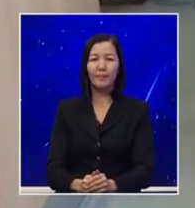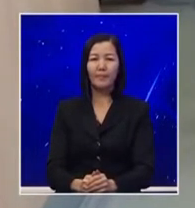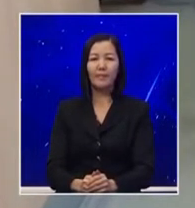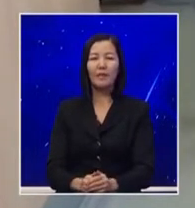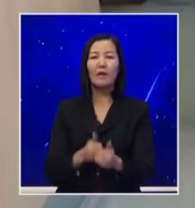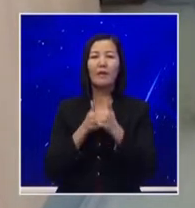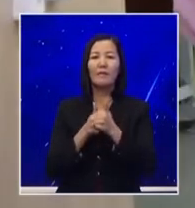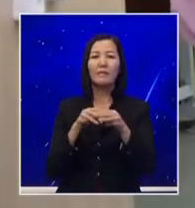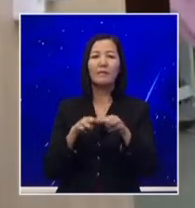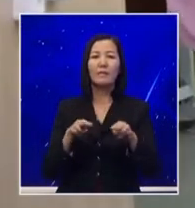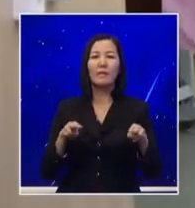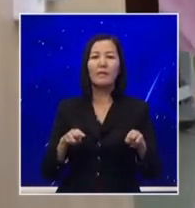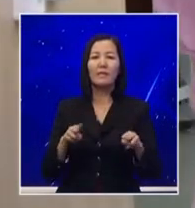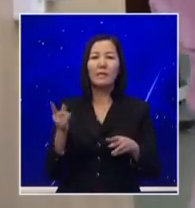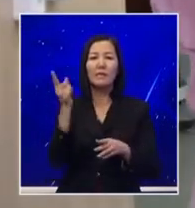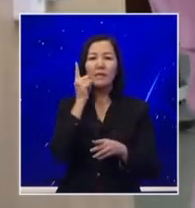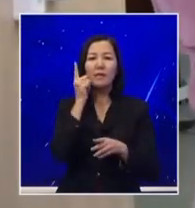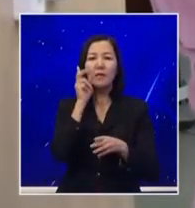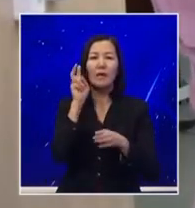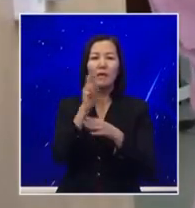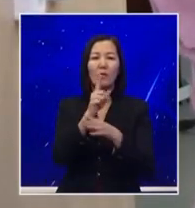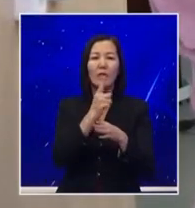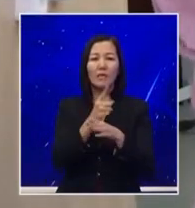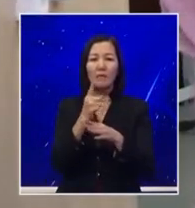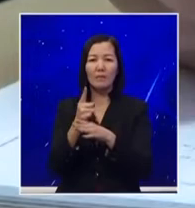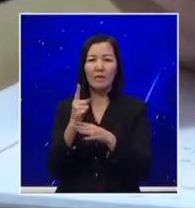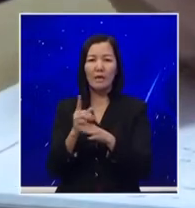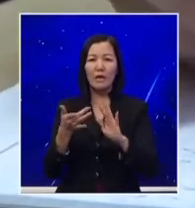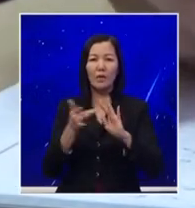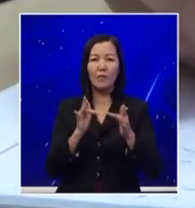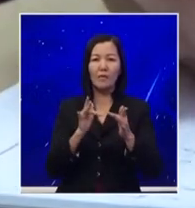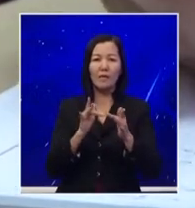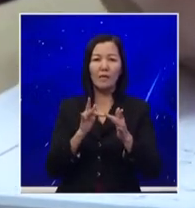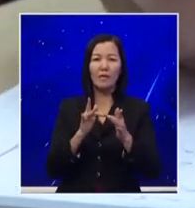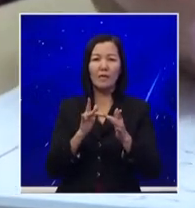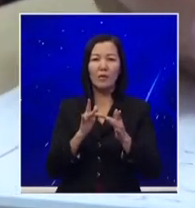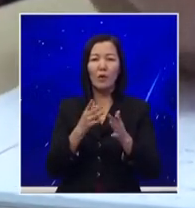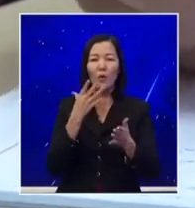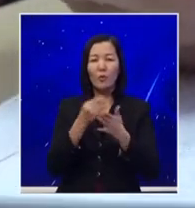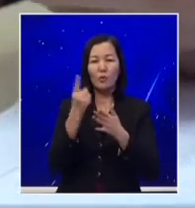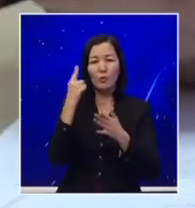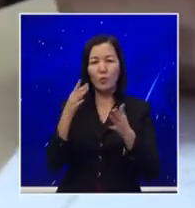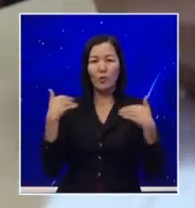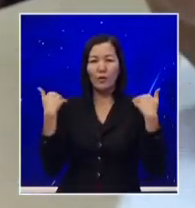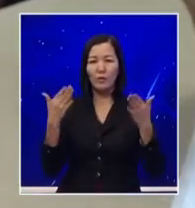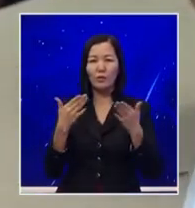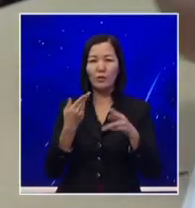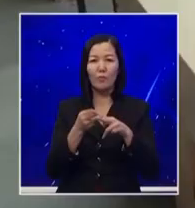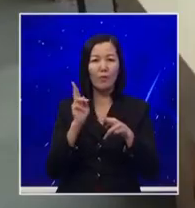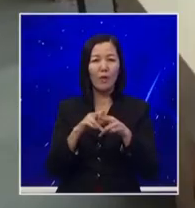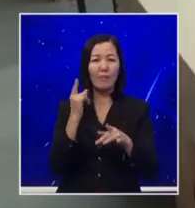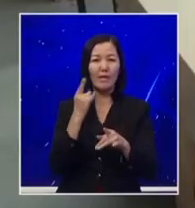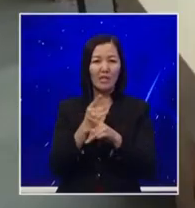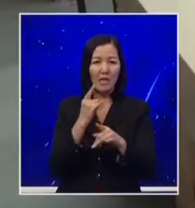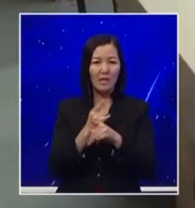Вице-министр мектепке смартфонын әкелуге тыйым салынғаны туралы әлеуметтік желіде тараған ақпаратқа қатысты да пікір білдірді. Бұл ақпарат